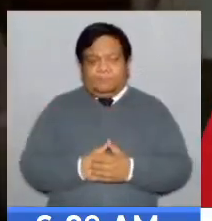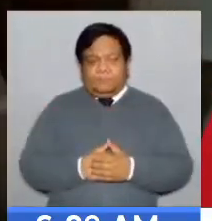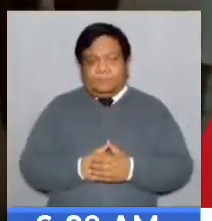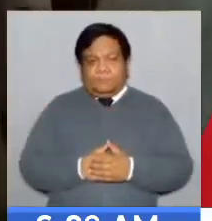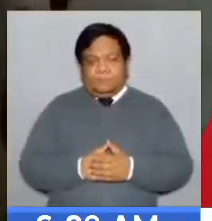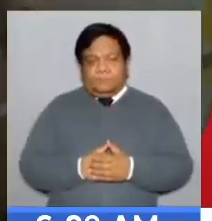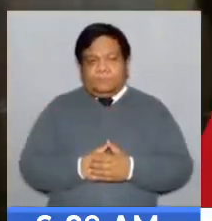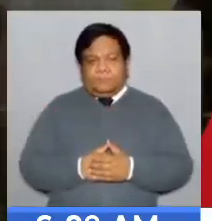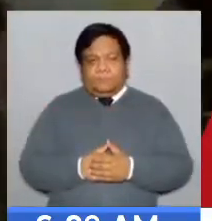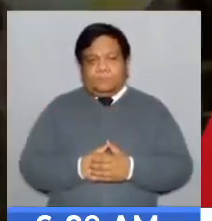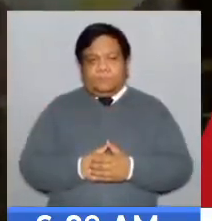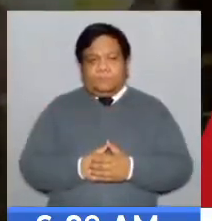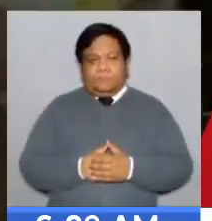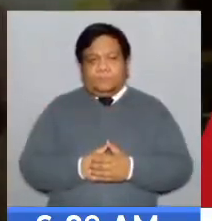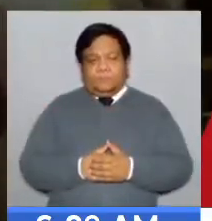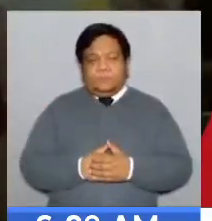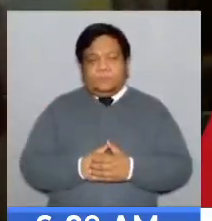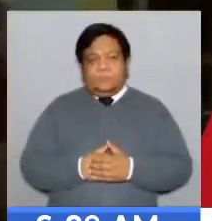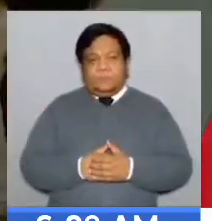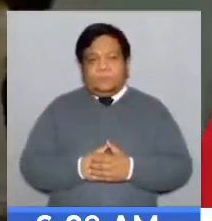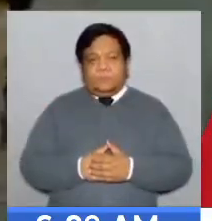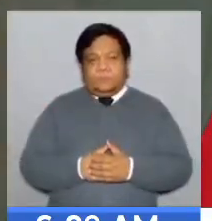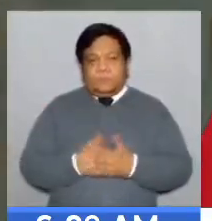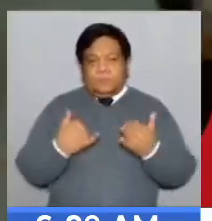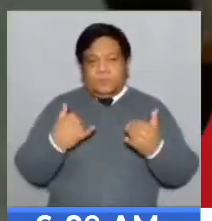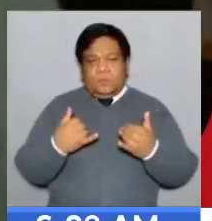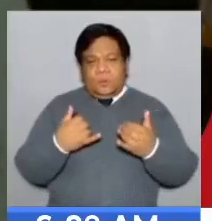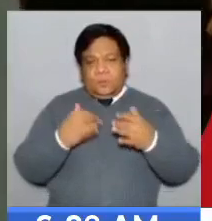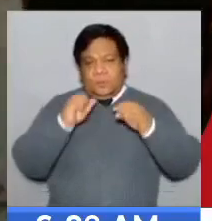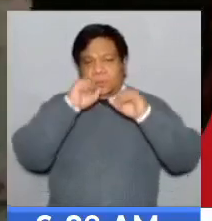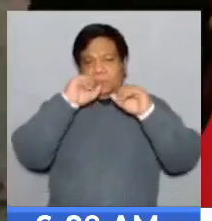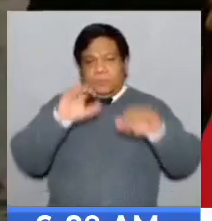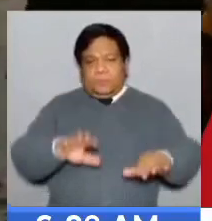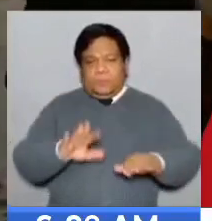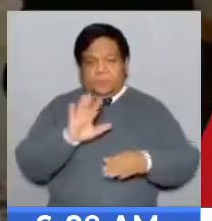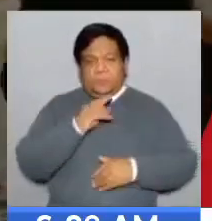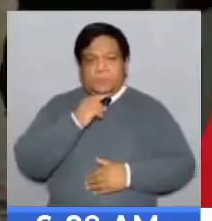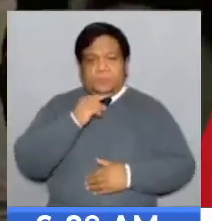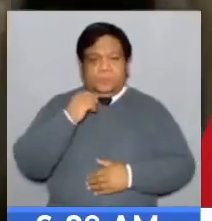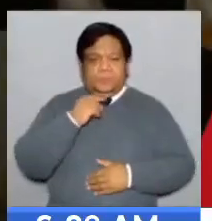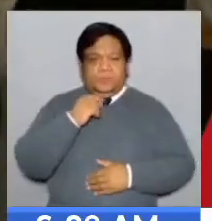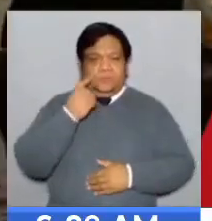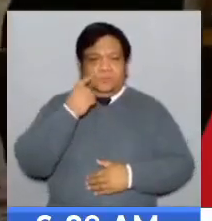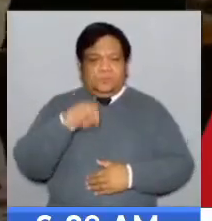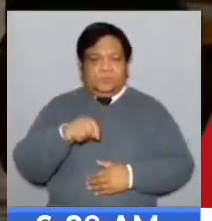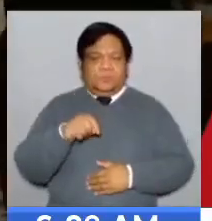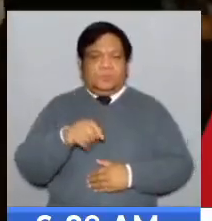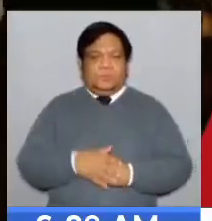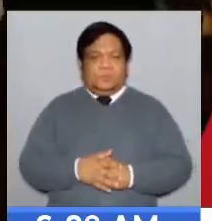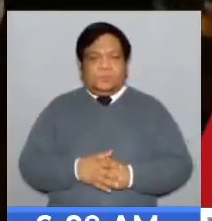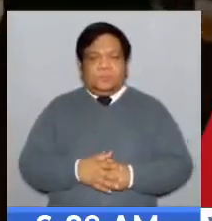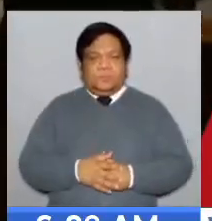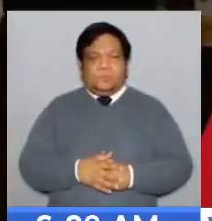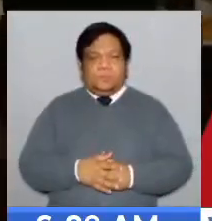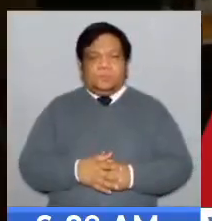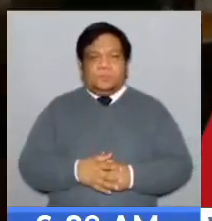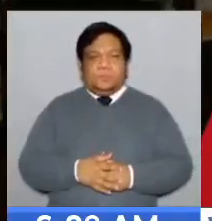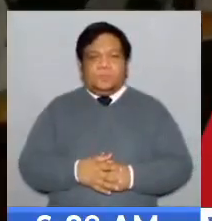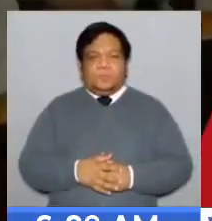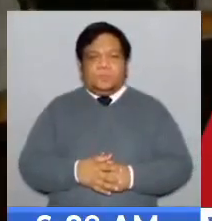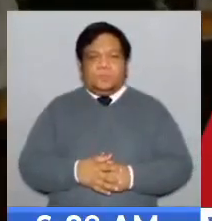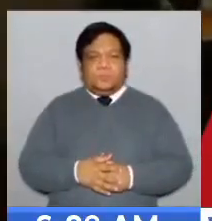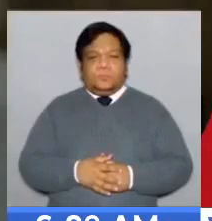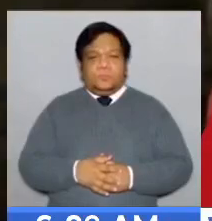ang pare sa mga dumalo sa misang ito ng ikalawang misa ng simbang gabi. Bagamat hindi naman ho ganun karami na yung